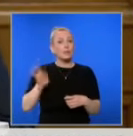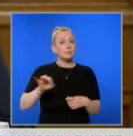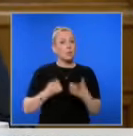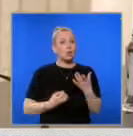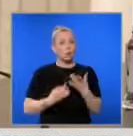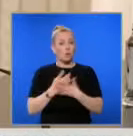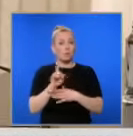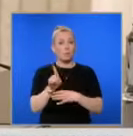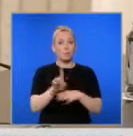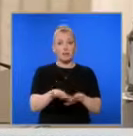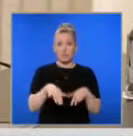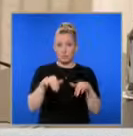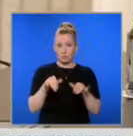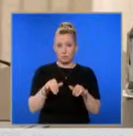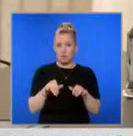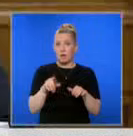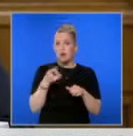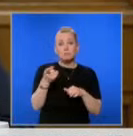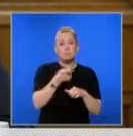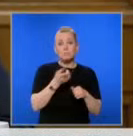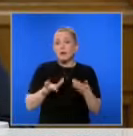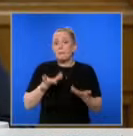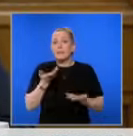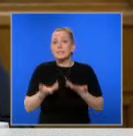ново правителство. Как преценявате